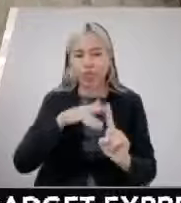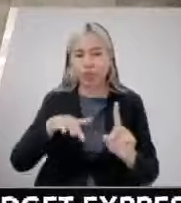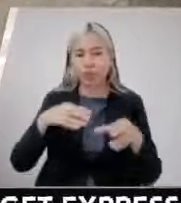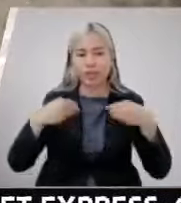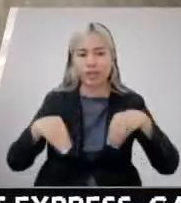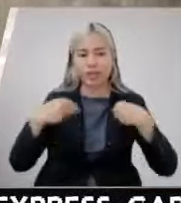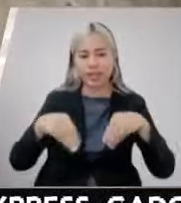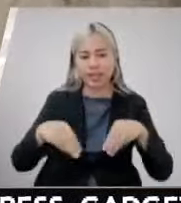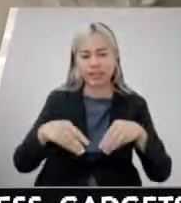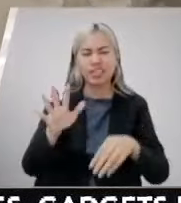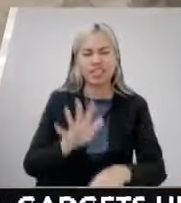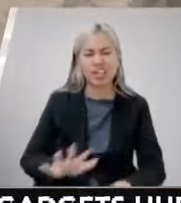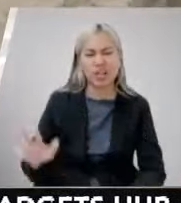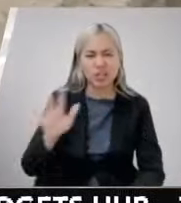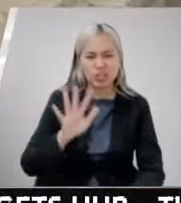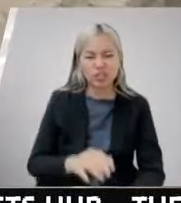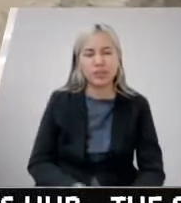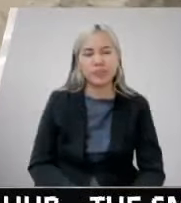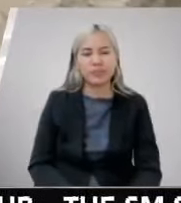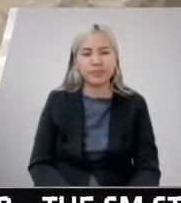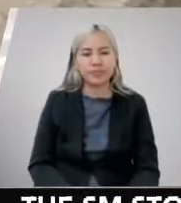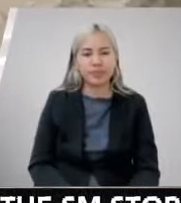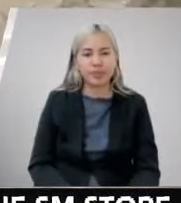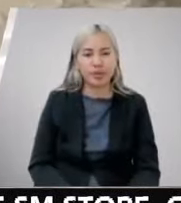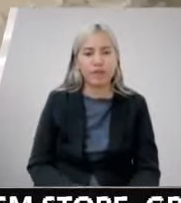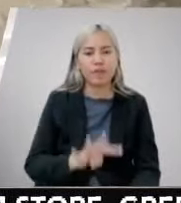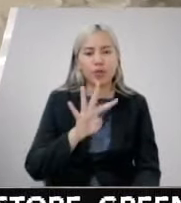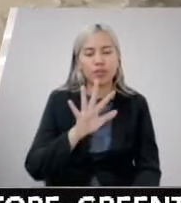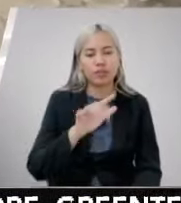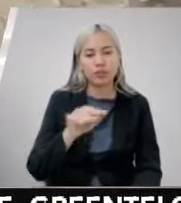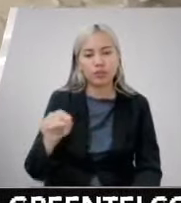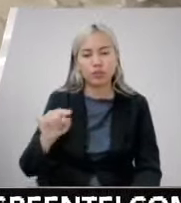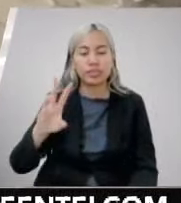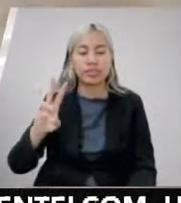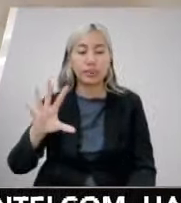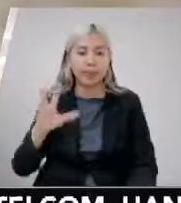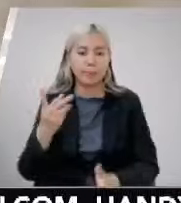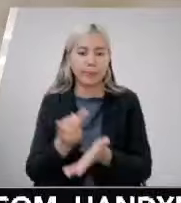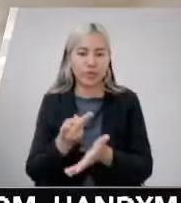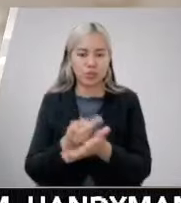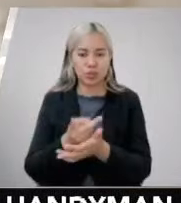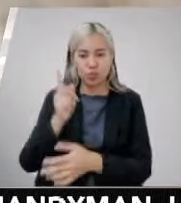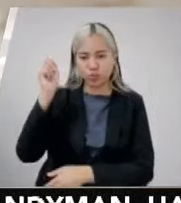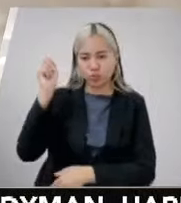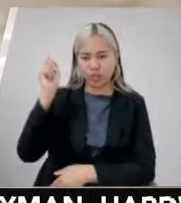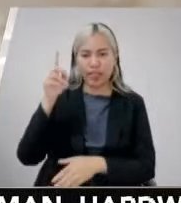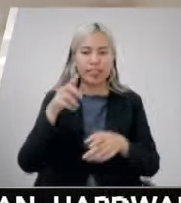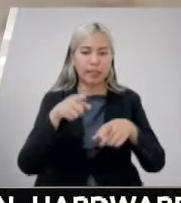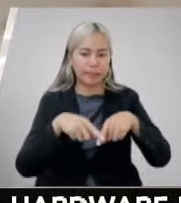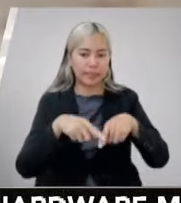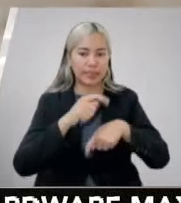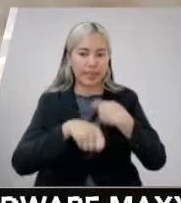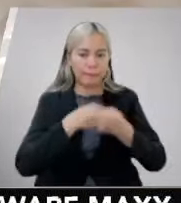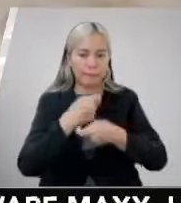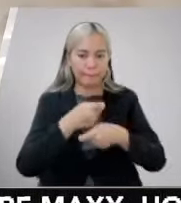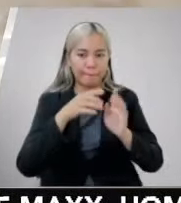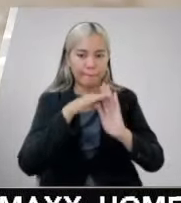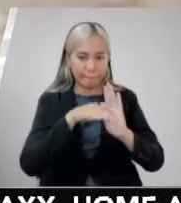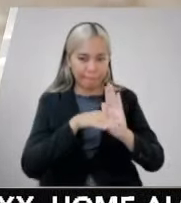presyo ng local commercial rice mula 45 hanggang 65 pesos depende sa klase. Ayon kay